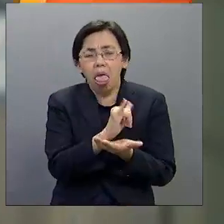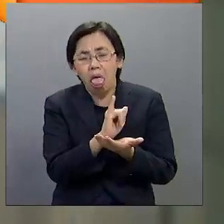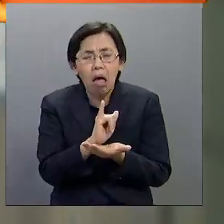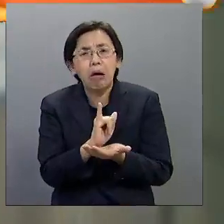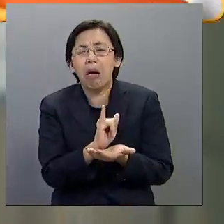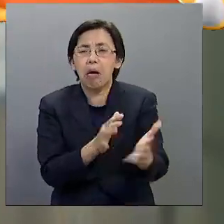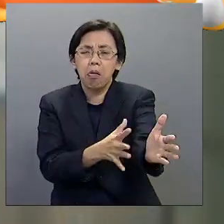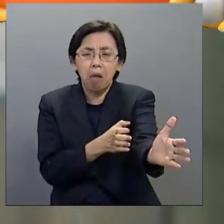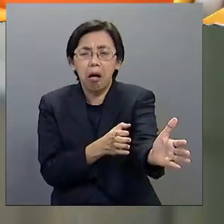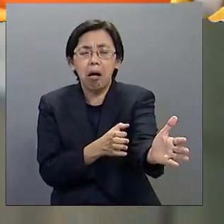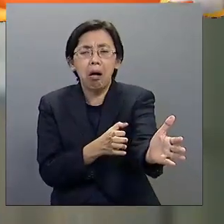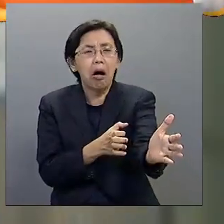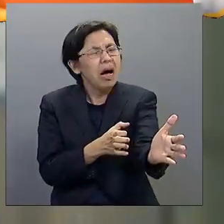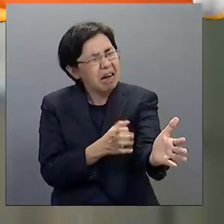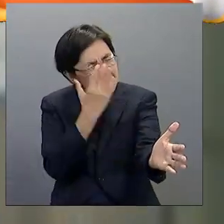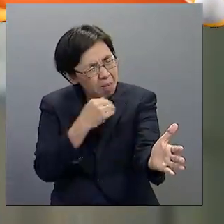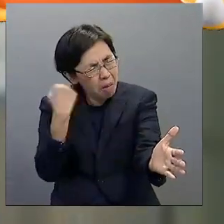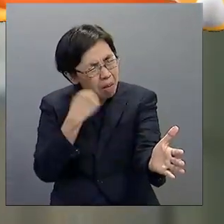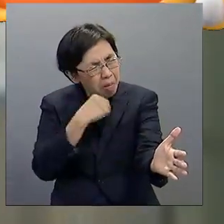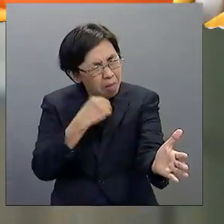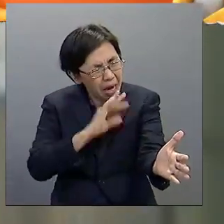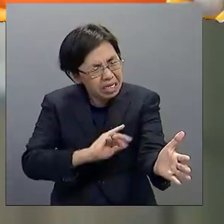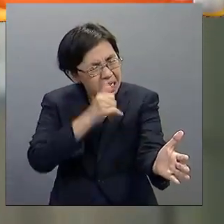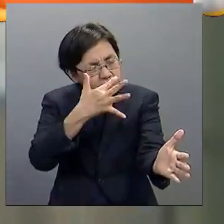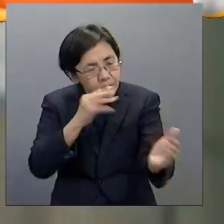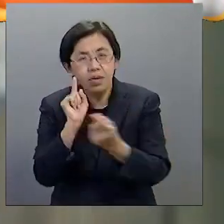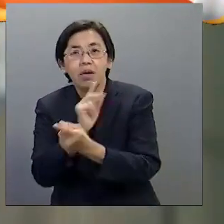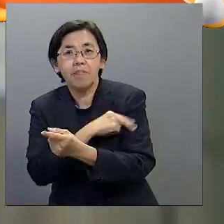นะคะอาจจะต้องพบแพทย์เพื่อปรึกษาหรือตรวจหาสาเห